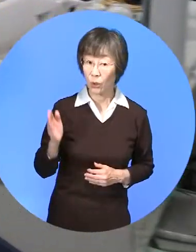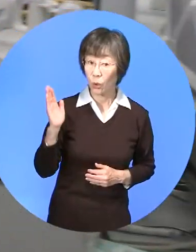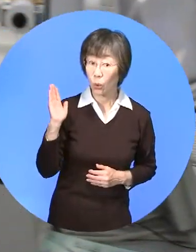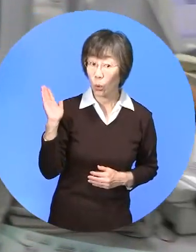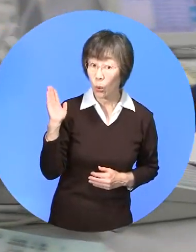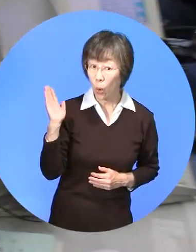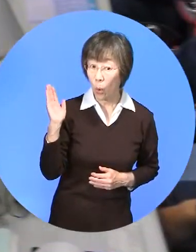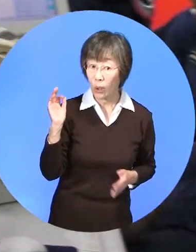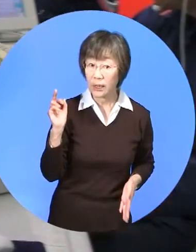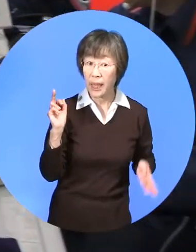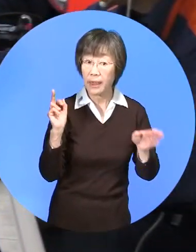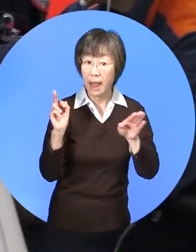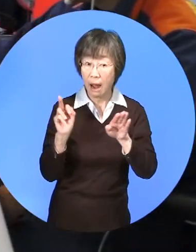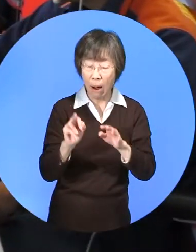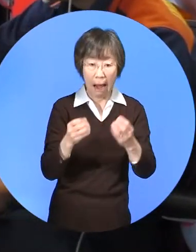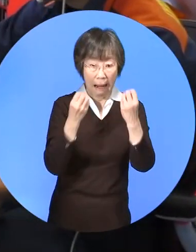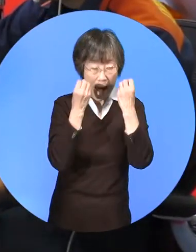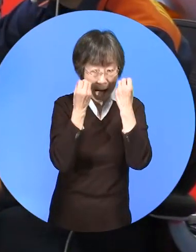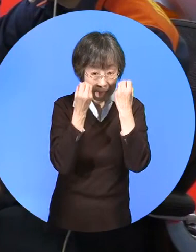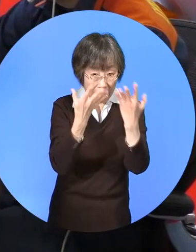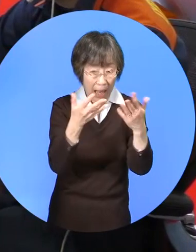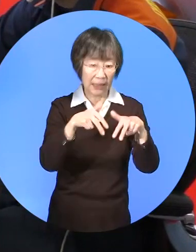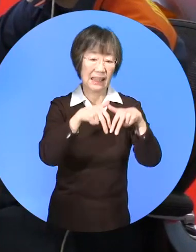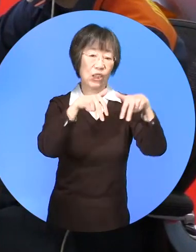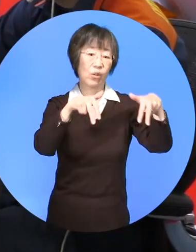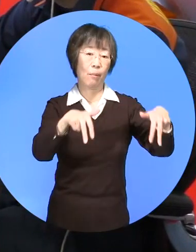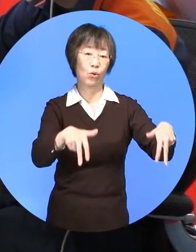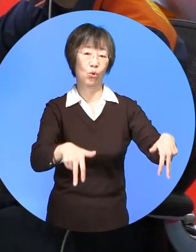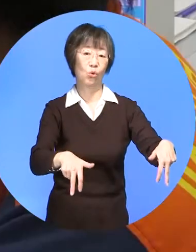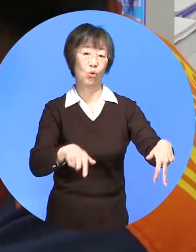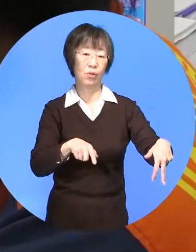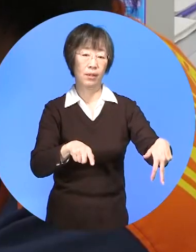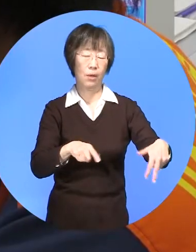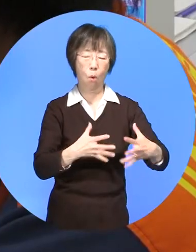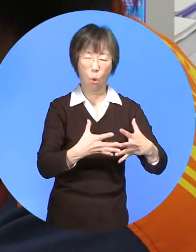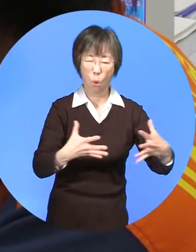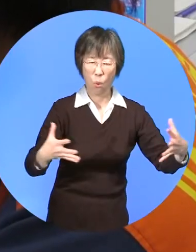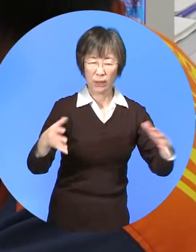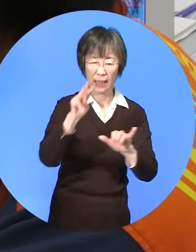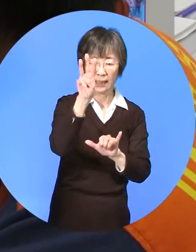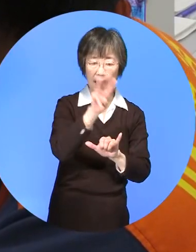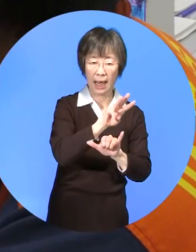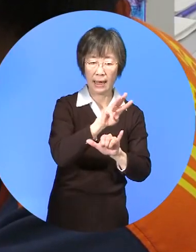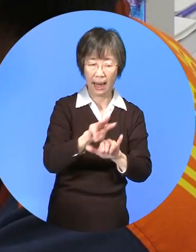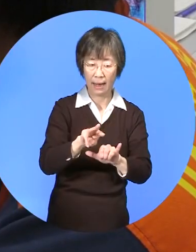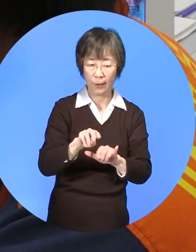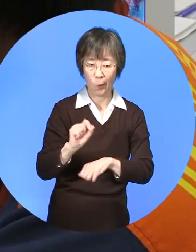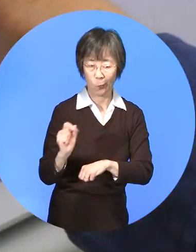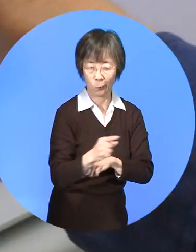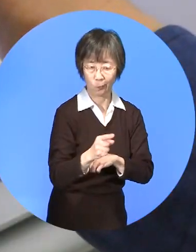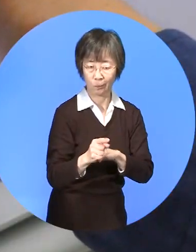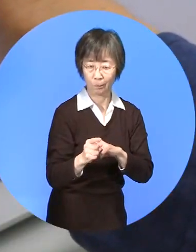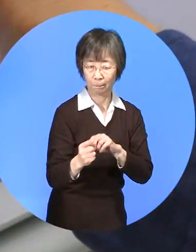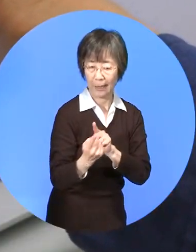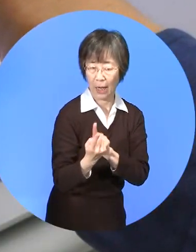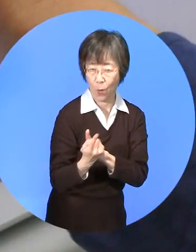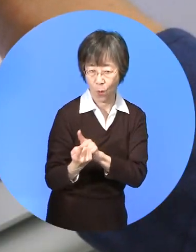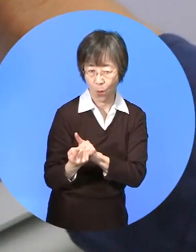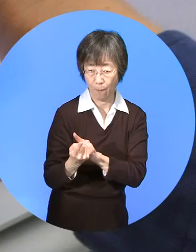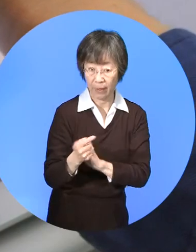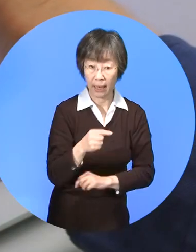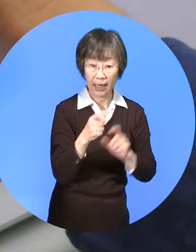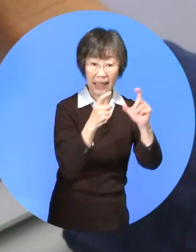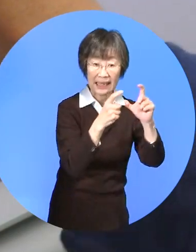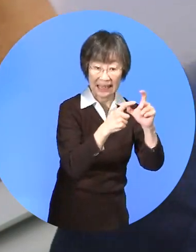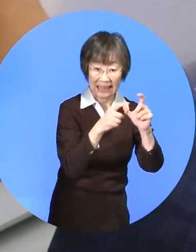この吹田市摂津市消防司令センターは最新鋭の司令システムを搭載し、大規模災害への効果的